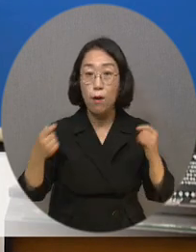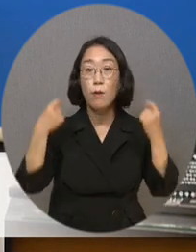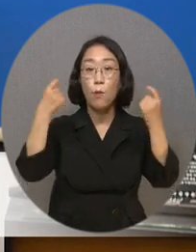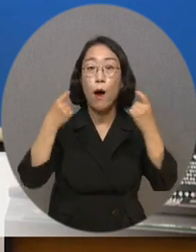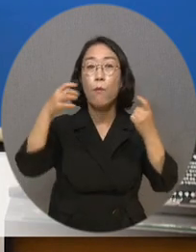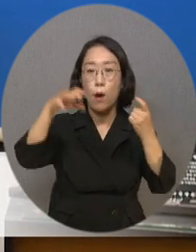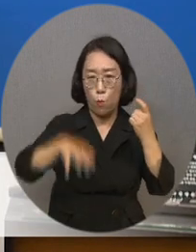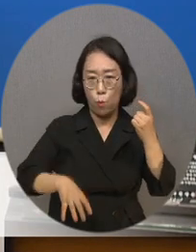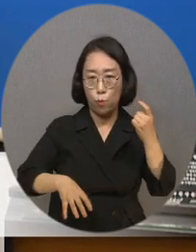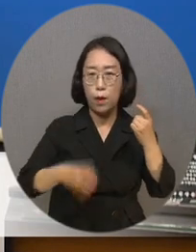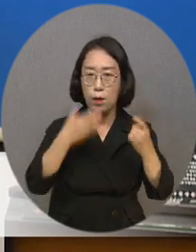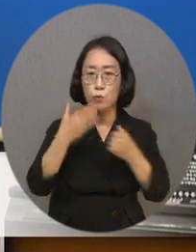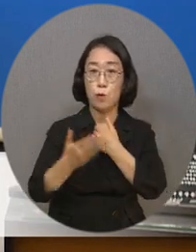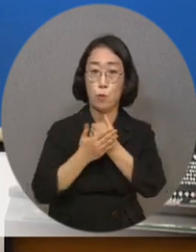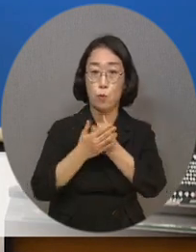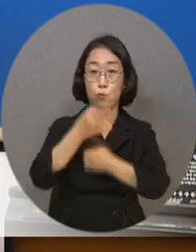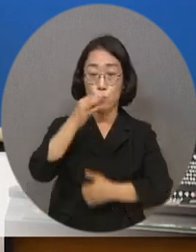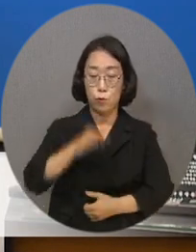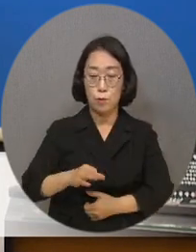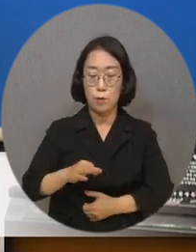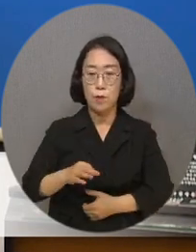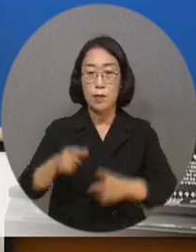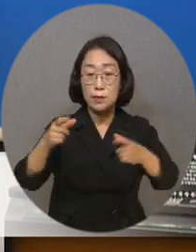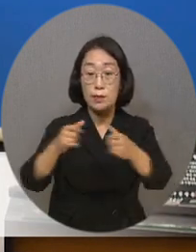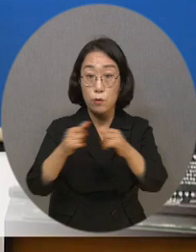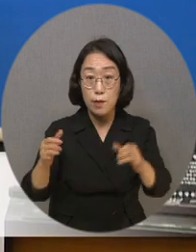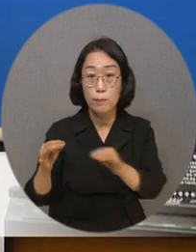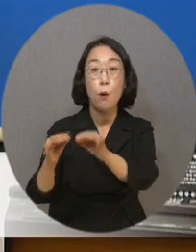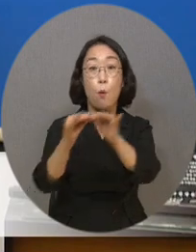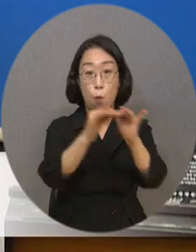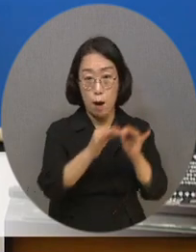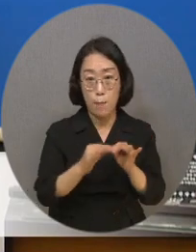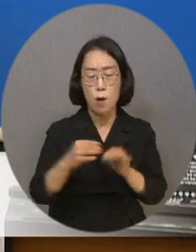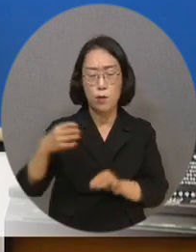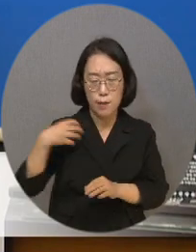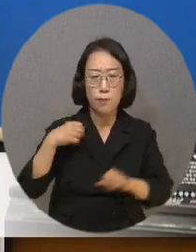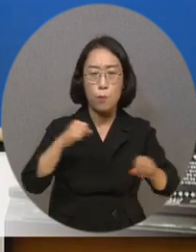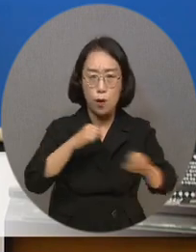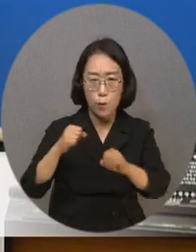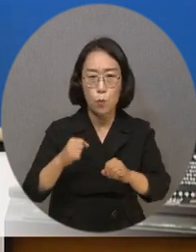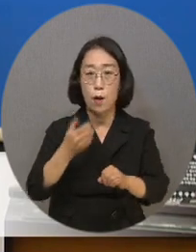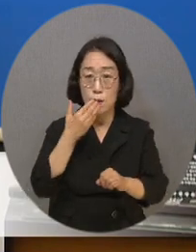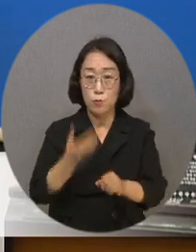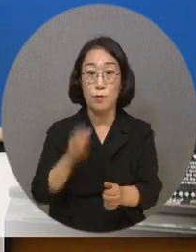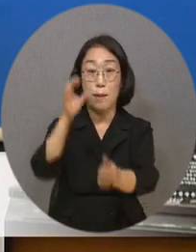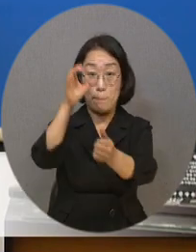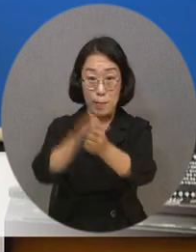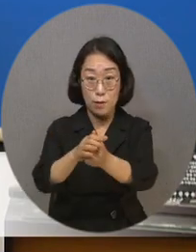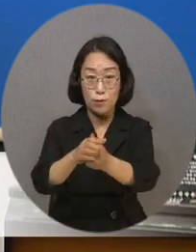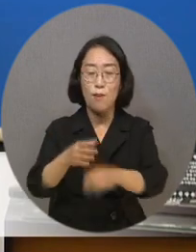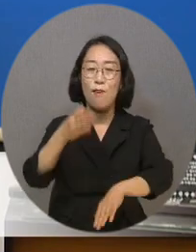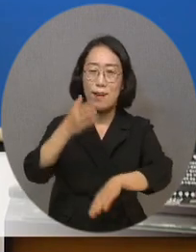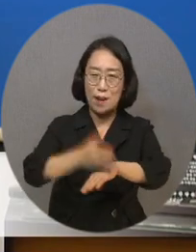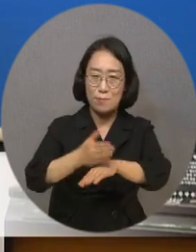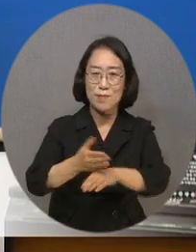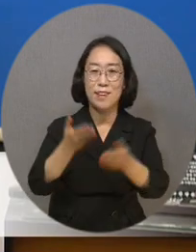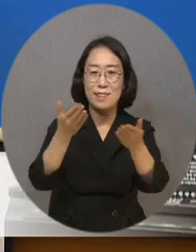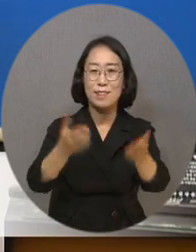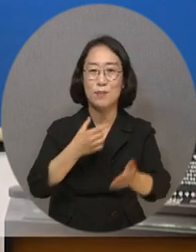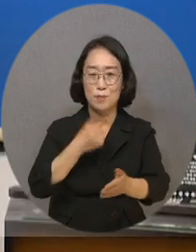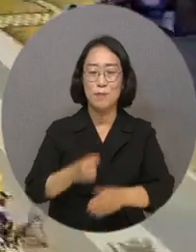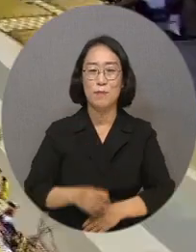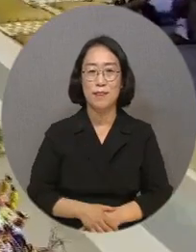성장 동력이 될 수 있게 시민들과 공감도 하고 또 책임성 가지고 해야 되는 이런 것들을 할 수 있게 돼서 감사하다는 말씀을 드리고